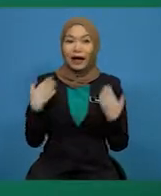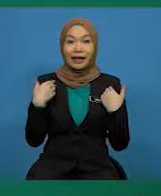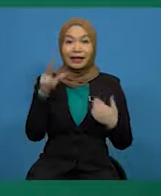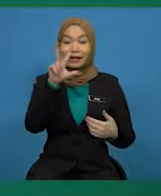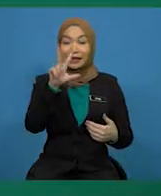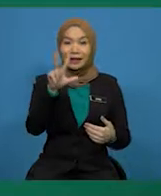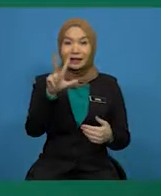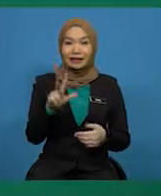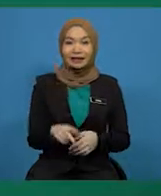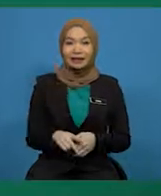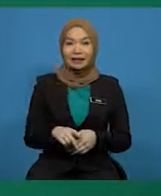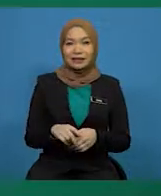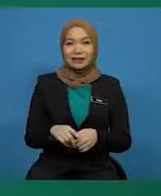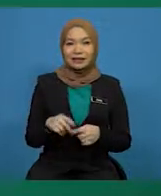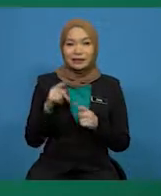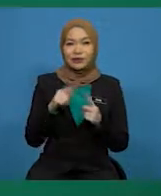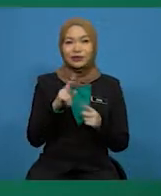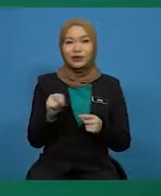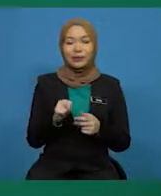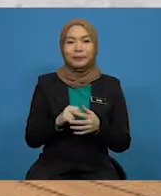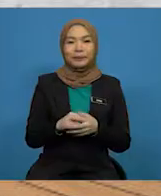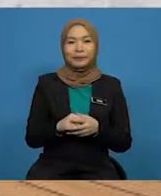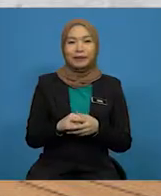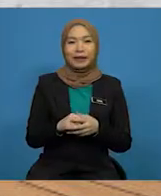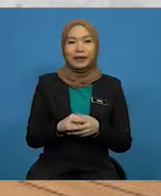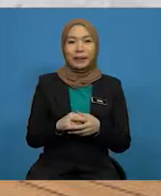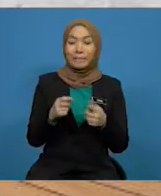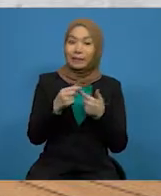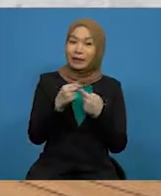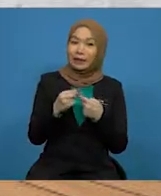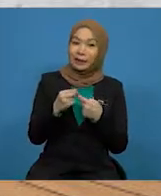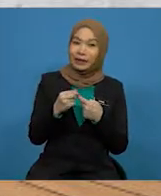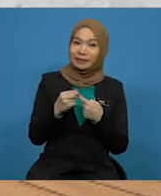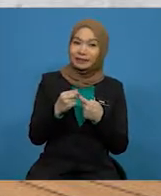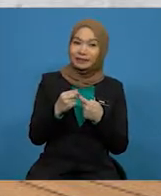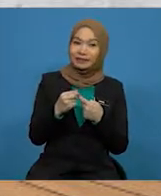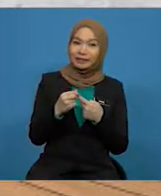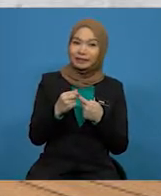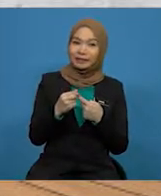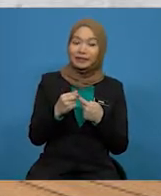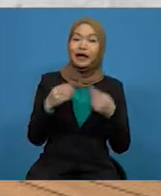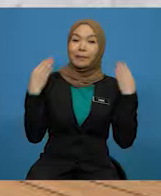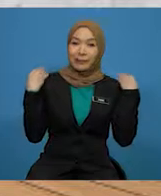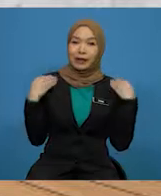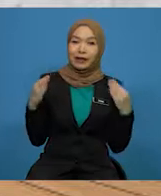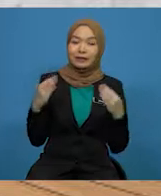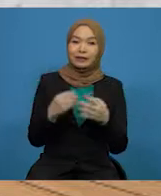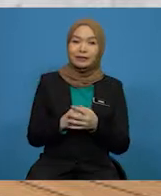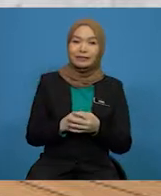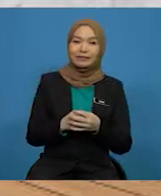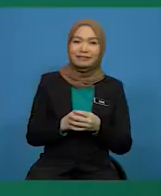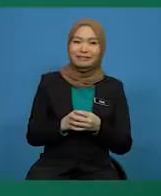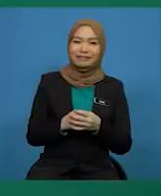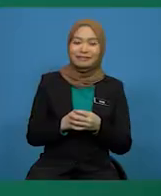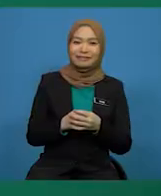utama. Pertama, wang diminta di pasaran bertujuan urus niaga. Apakah maksudnya